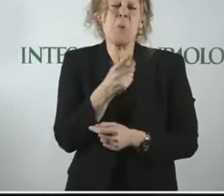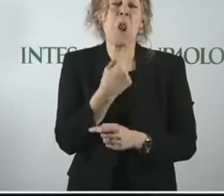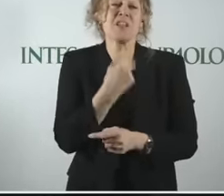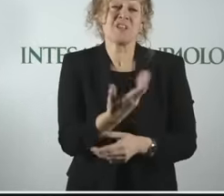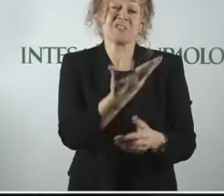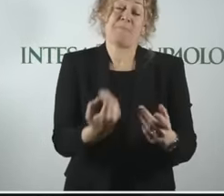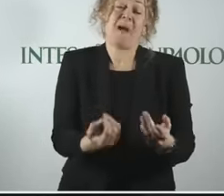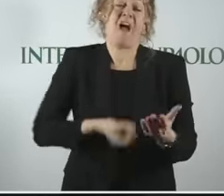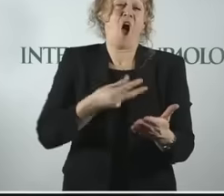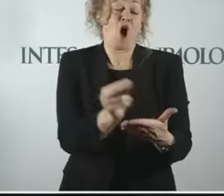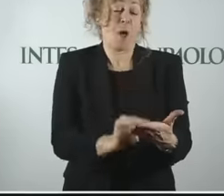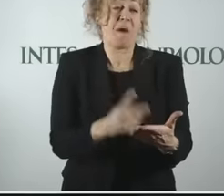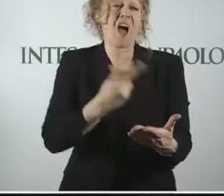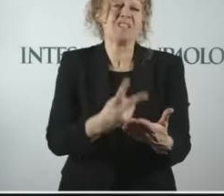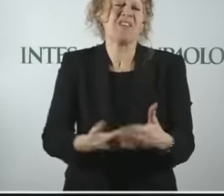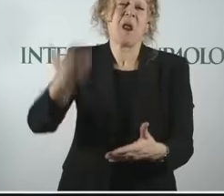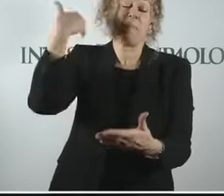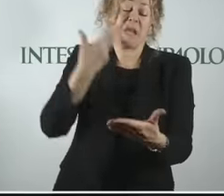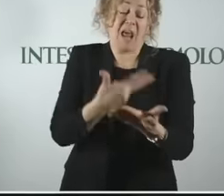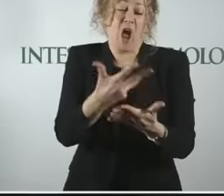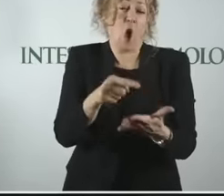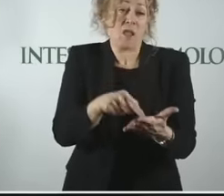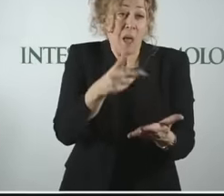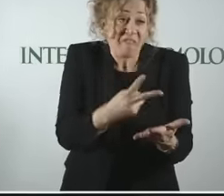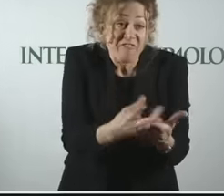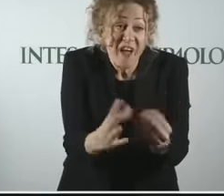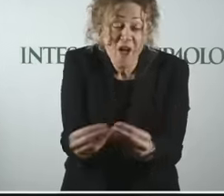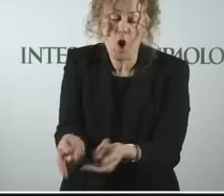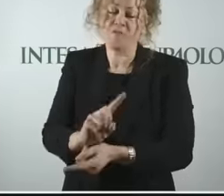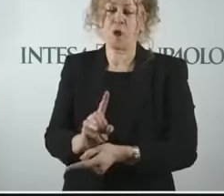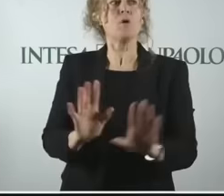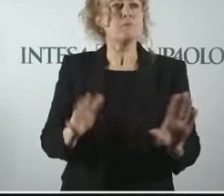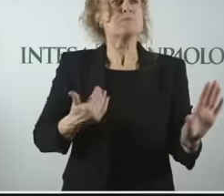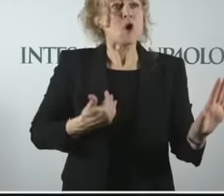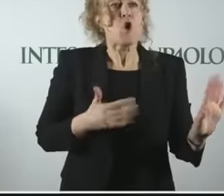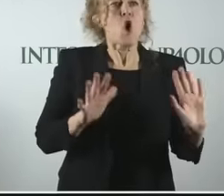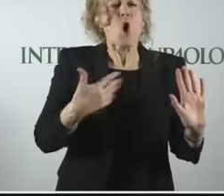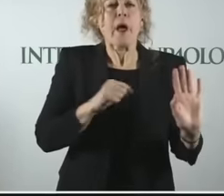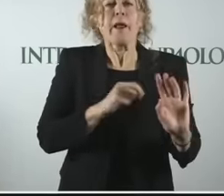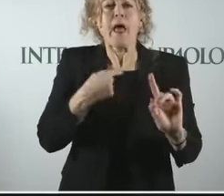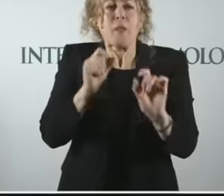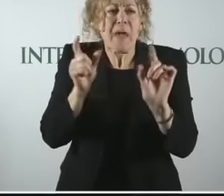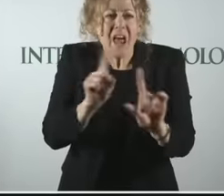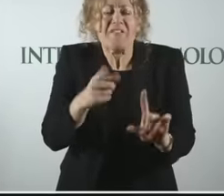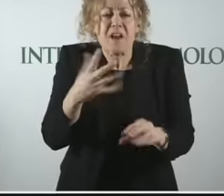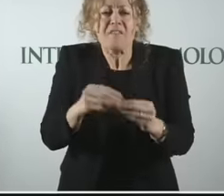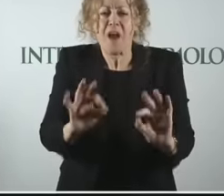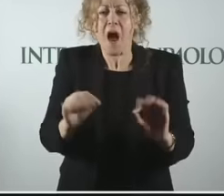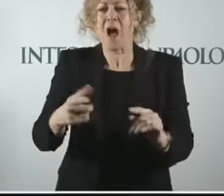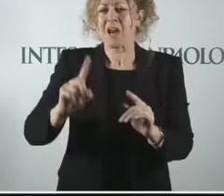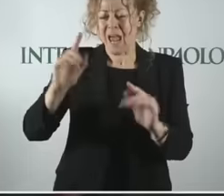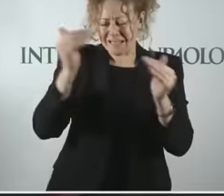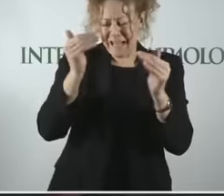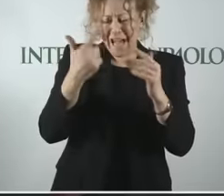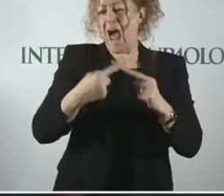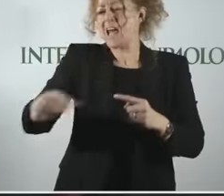descrivevano nei romanzi ma nella realtà non le facevano mica io non mi stupirei ha fatto che le facessero perché ripeto Nelle lunghe serate Dante